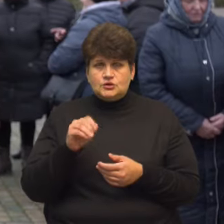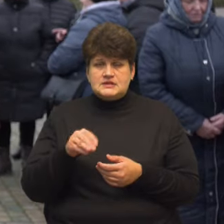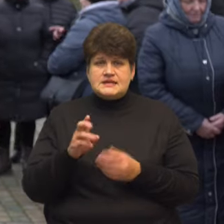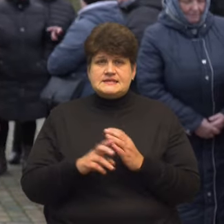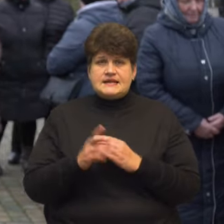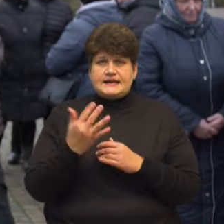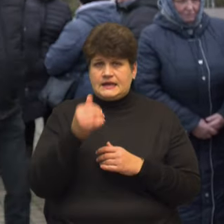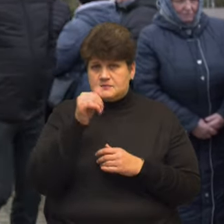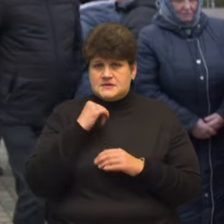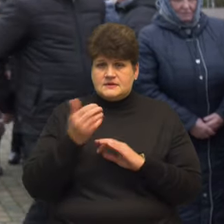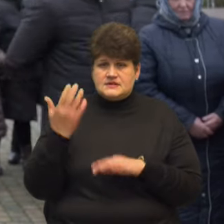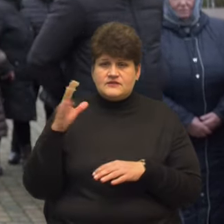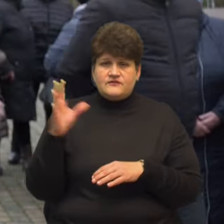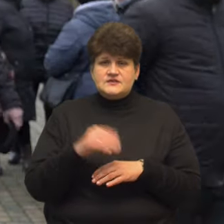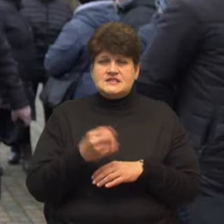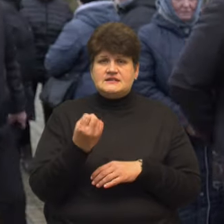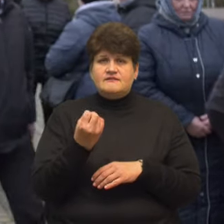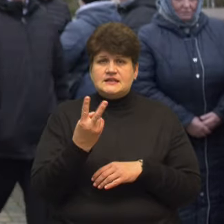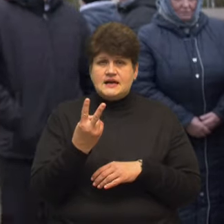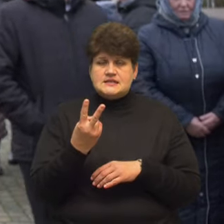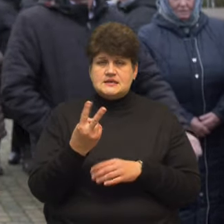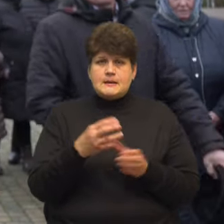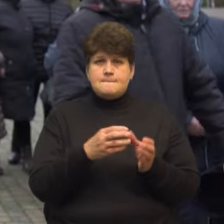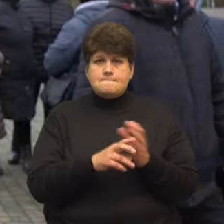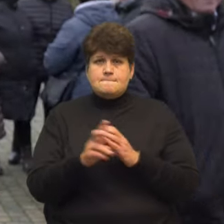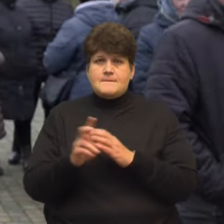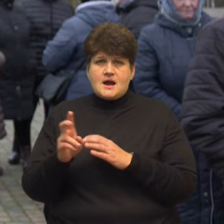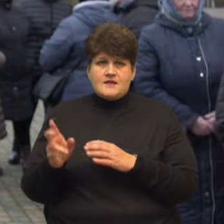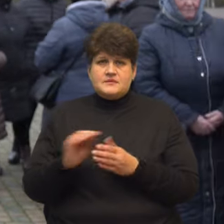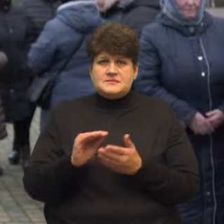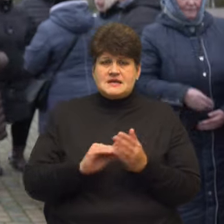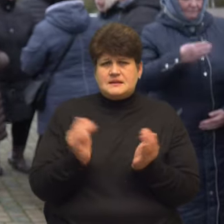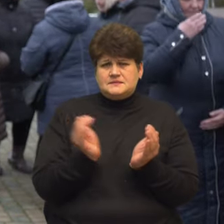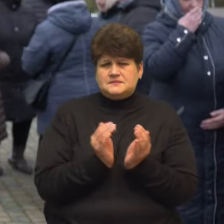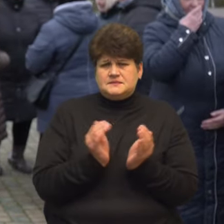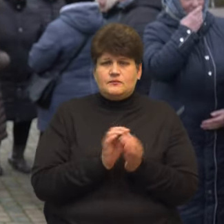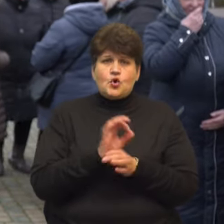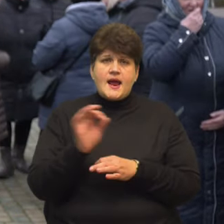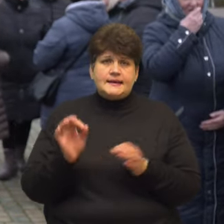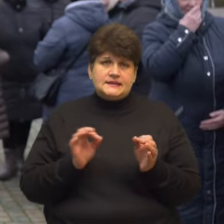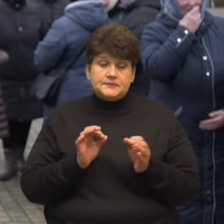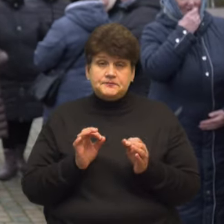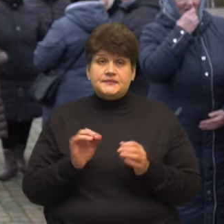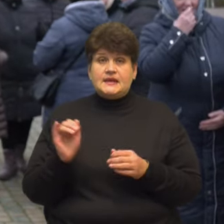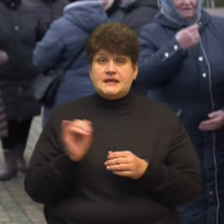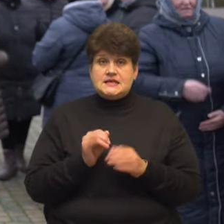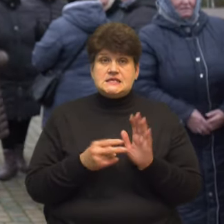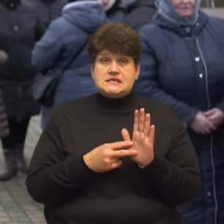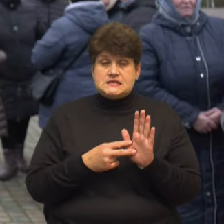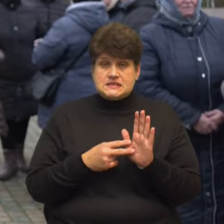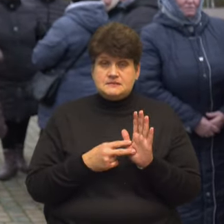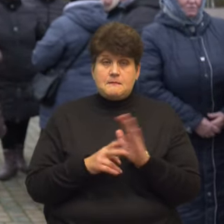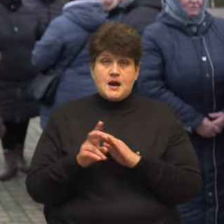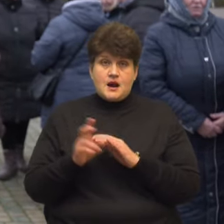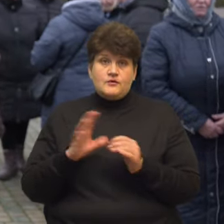тому усі 12 парафій писали так звані такі невеличкі проекти і сім із парафій